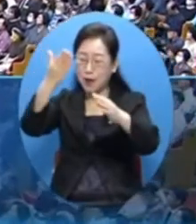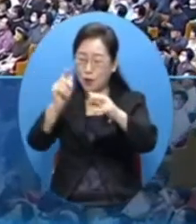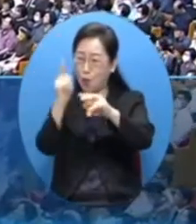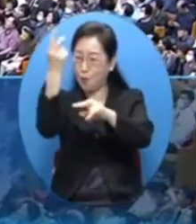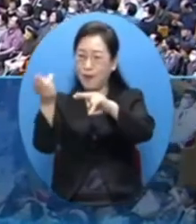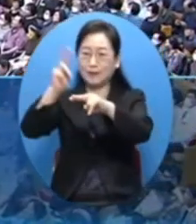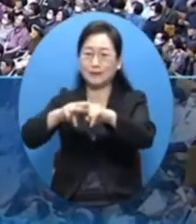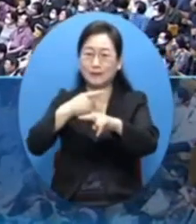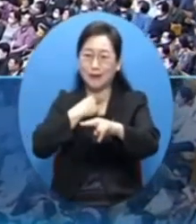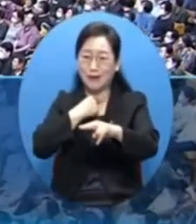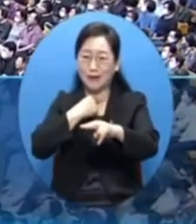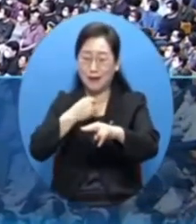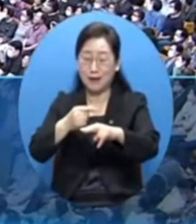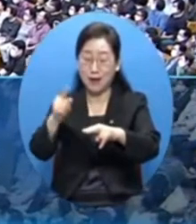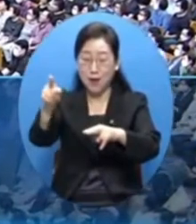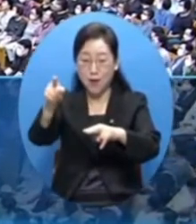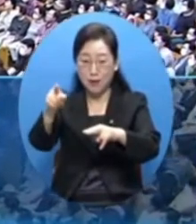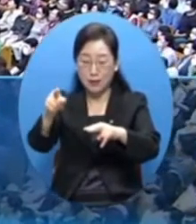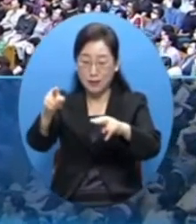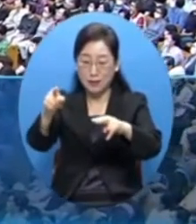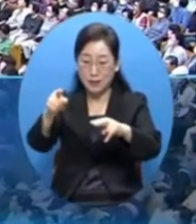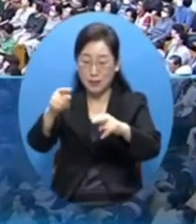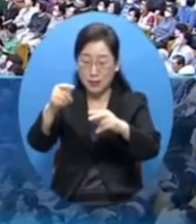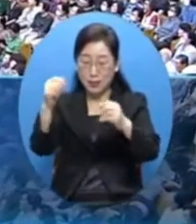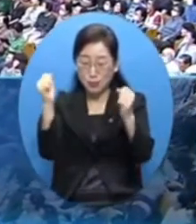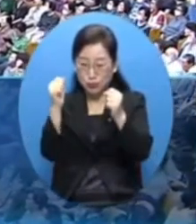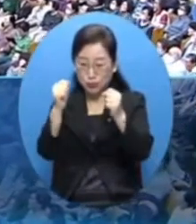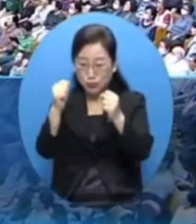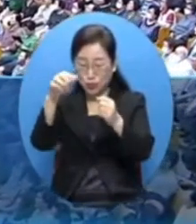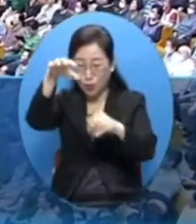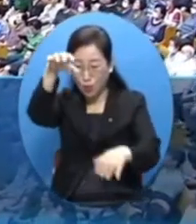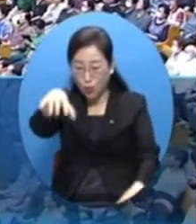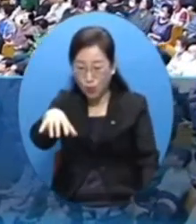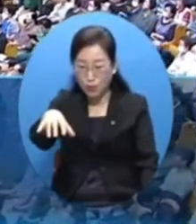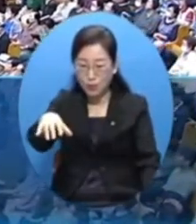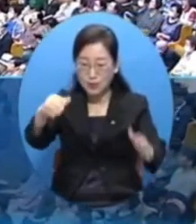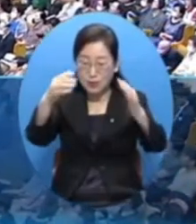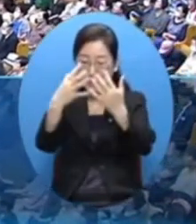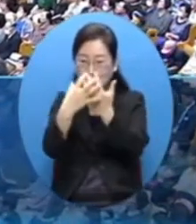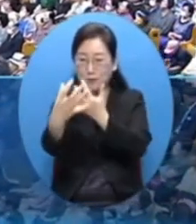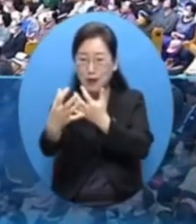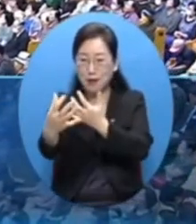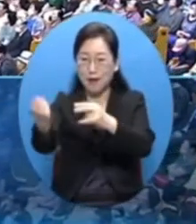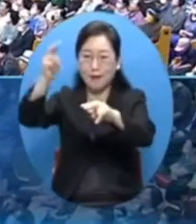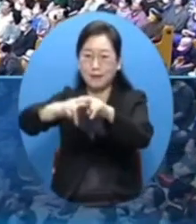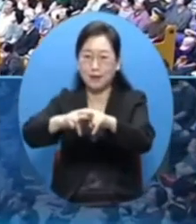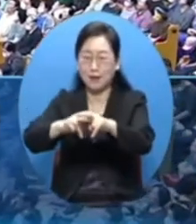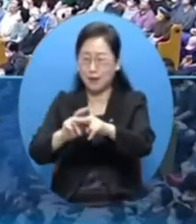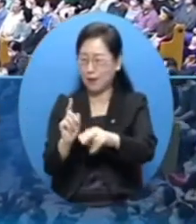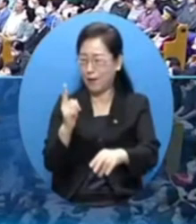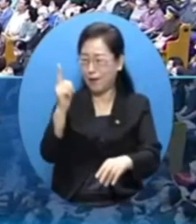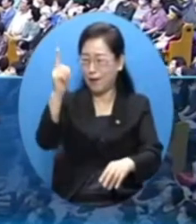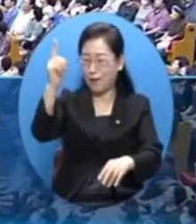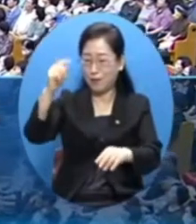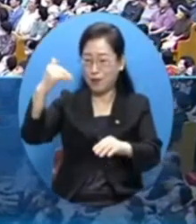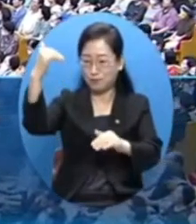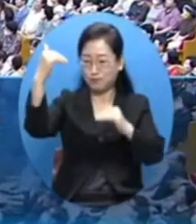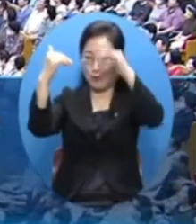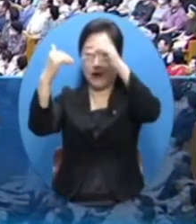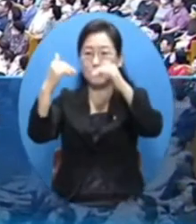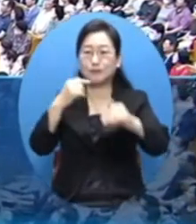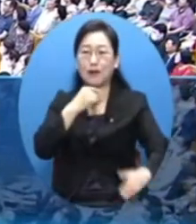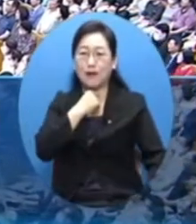지표의 산 위에 앉으리라. 가장 높은 구름에 올라가 저기 높은 이와 같아지리라 하는도다. 그러나